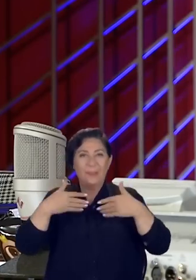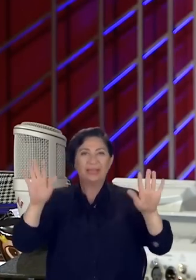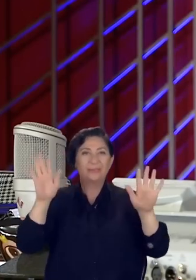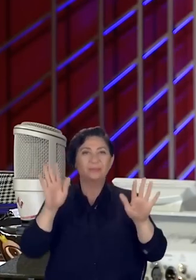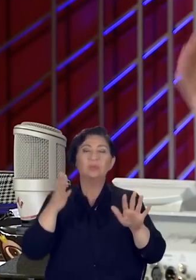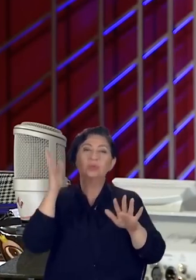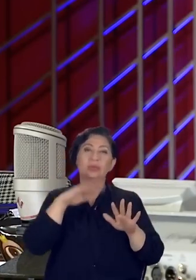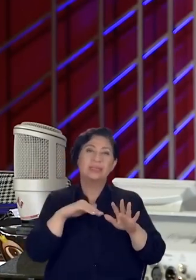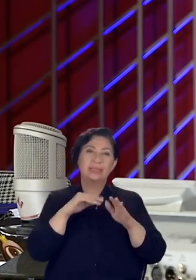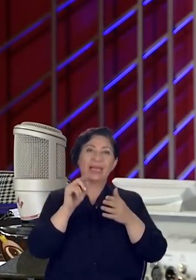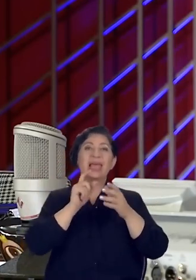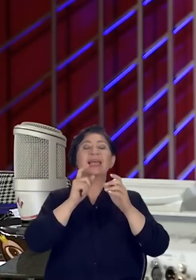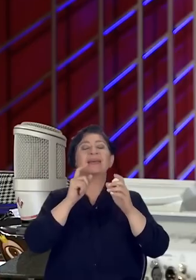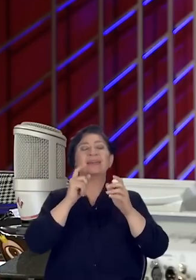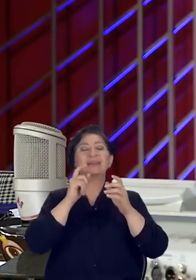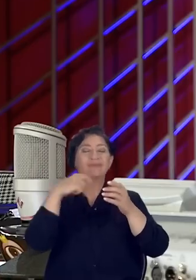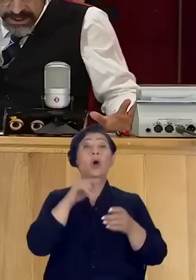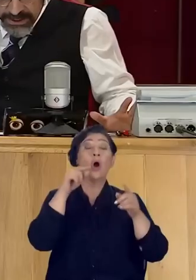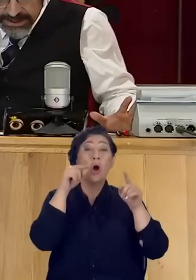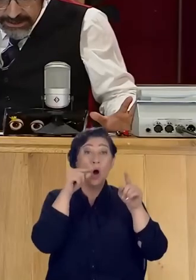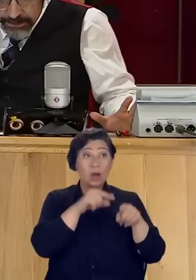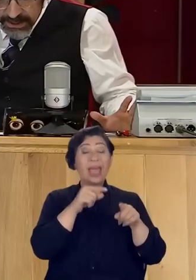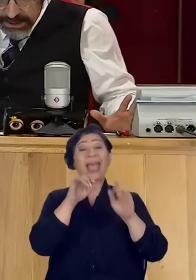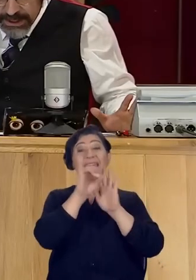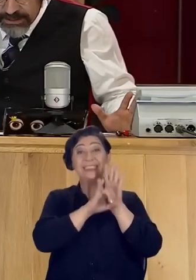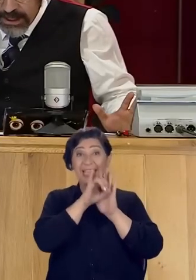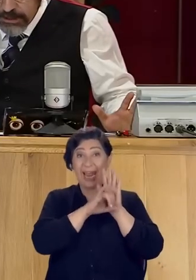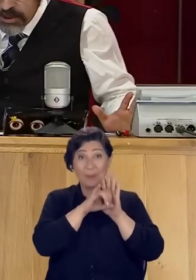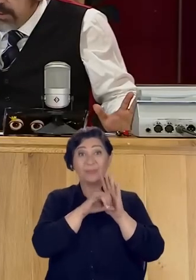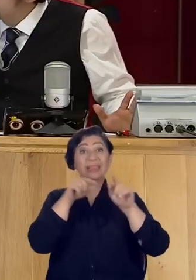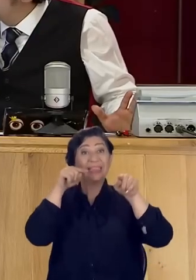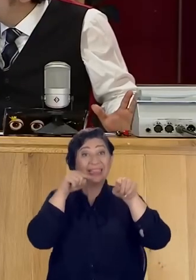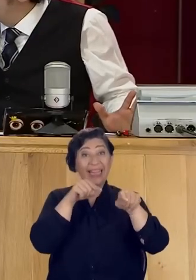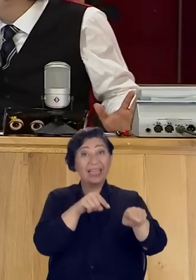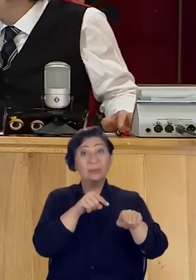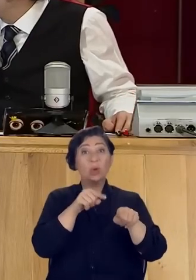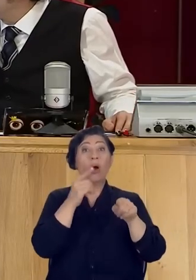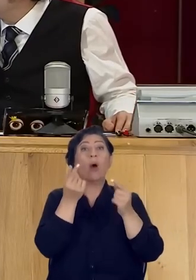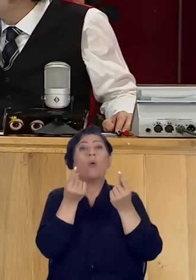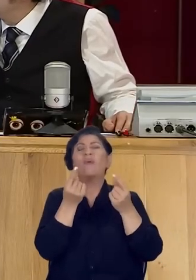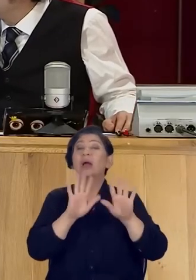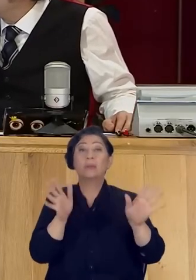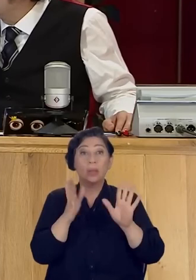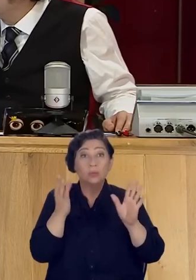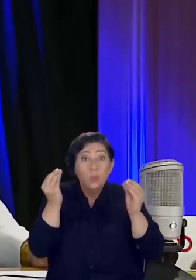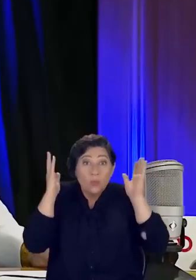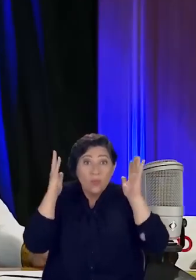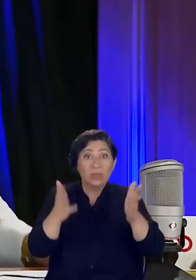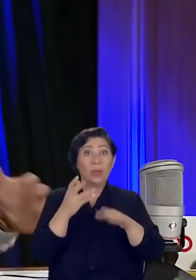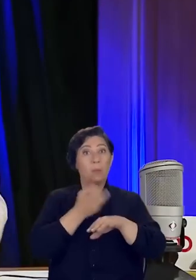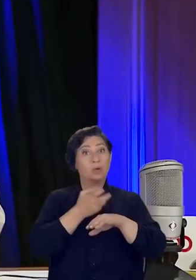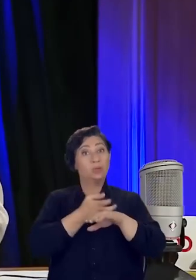yani. Sonra senaryo yazmaya başladım. Harikulade. Instagram'daki takipçileriniz öyle böyle bir sayı değil.